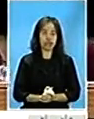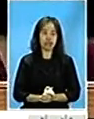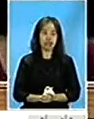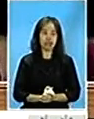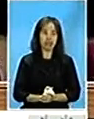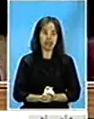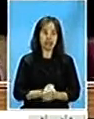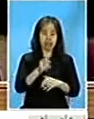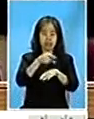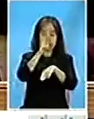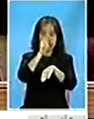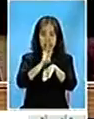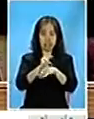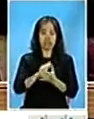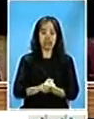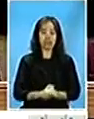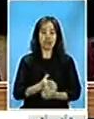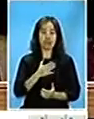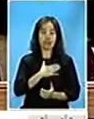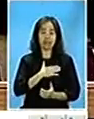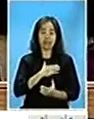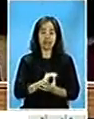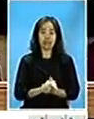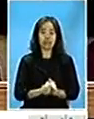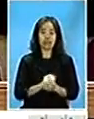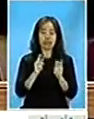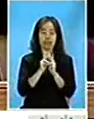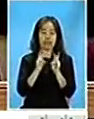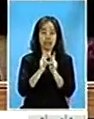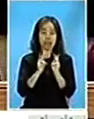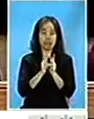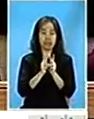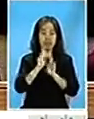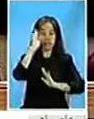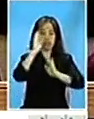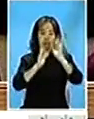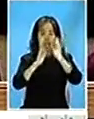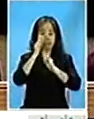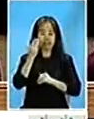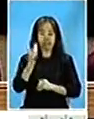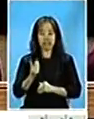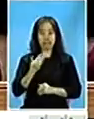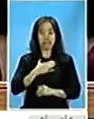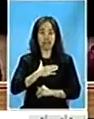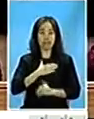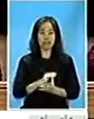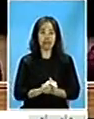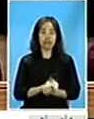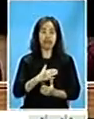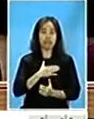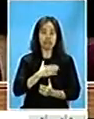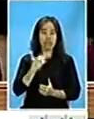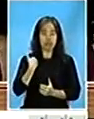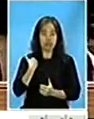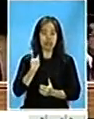กับเรียนท่านประธานที่เคารพค่ะดิฉันผ่องศรีธารภูมิกรรมาธิการเสียงข้างน้อยนะคะดิฉันเป็นผู้หนึ่งนะคะที่ได้ส